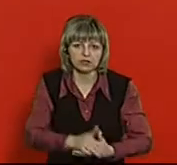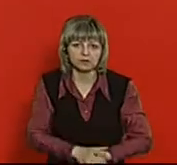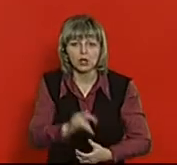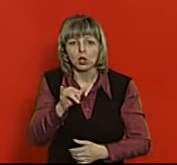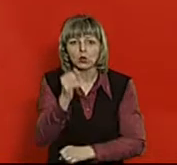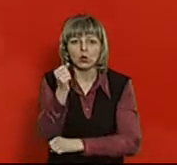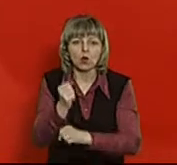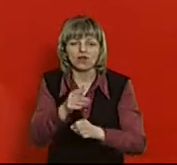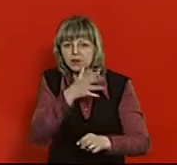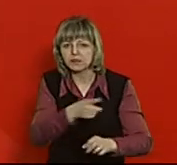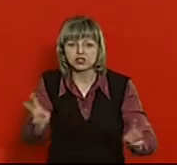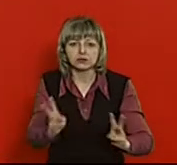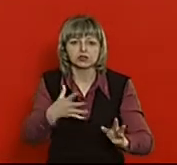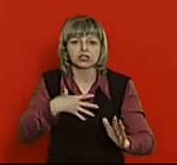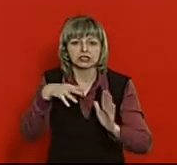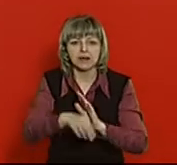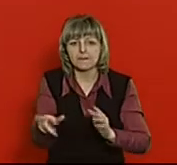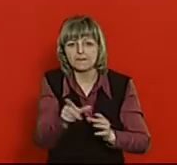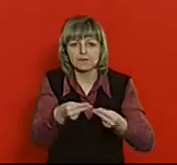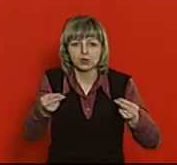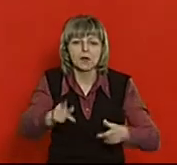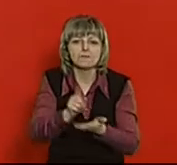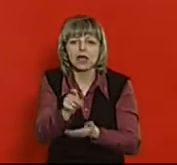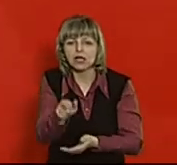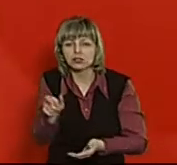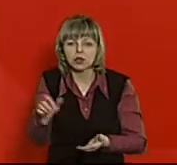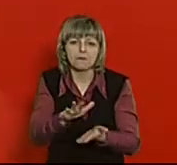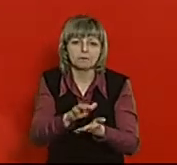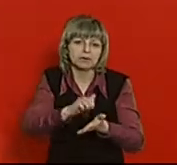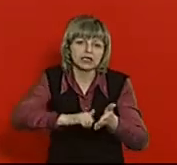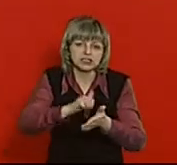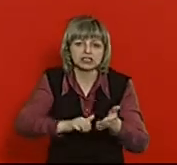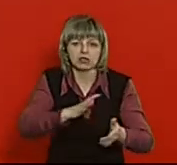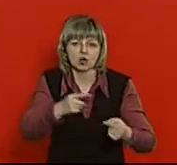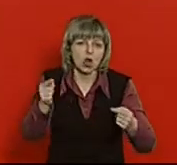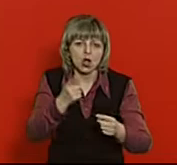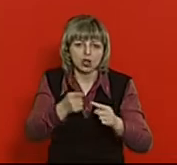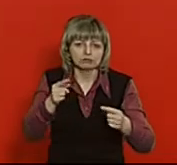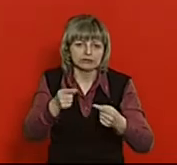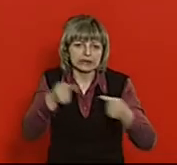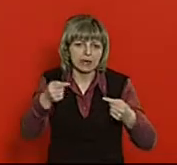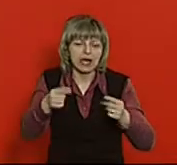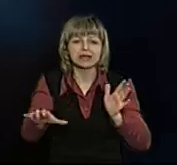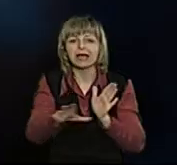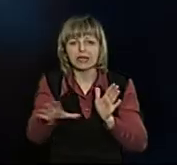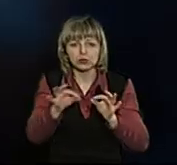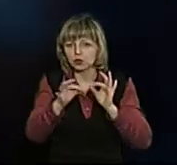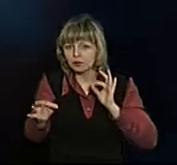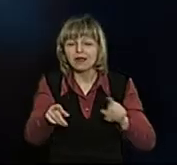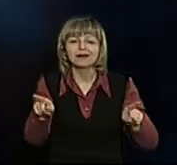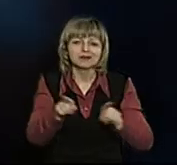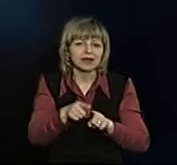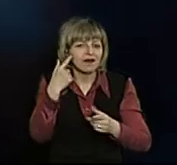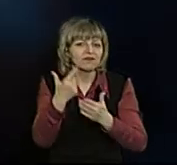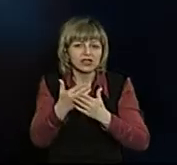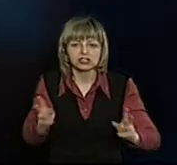У Ковалі під час пожежі загинуло подружжя пенсіонерів. Причиною загорання стало коротке замикання електромережі. Таку попередню версію